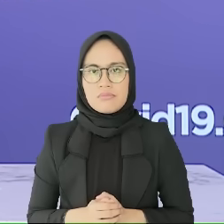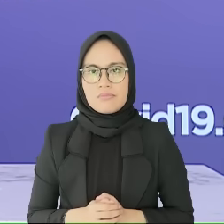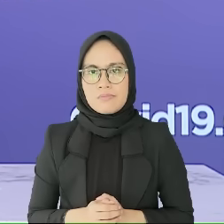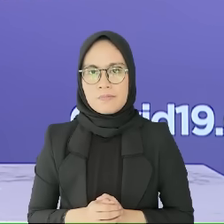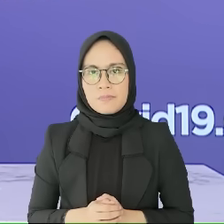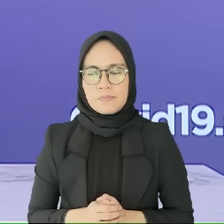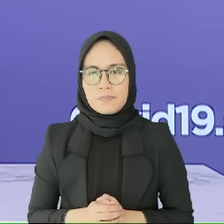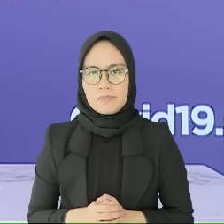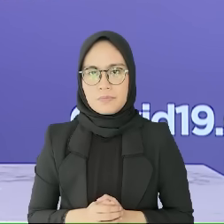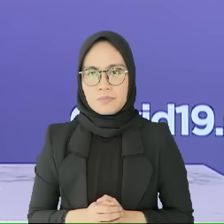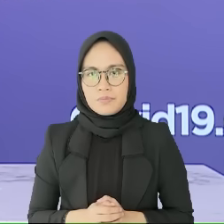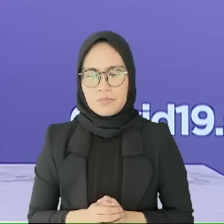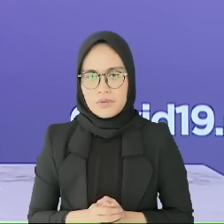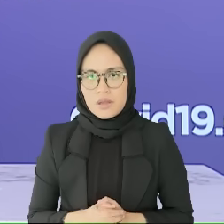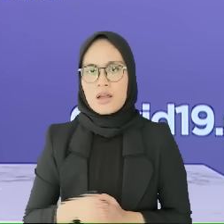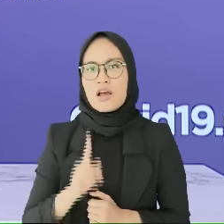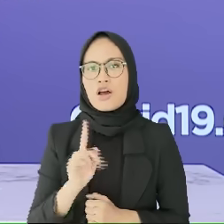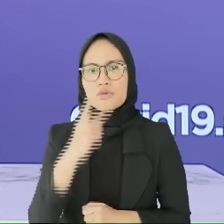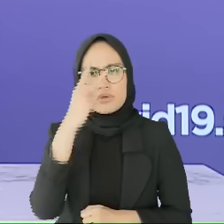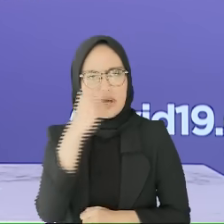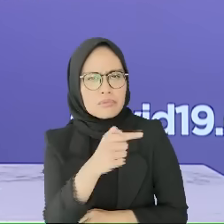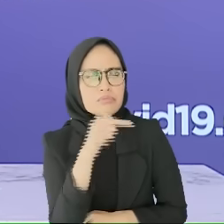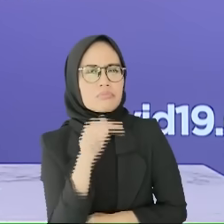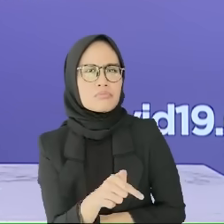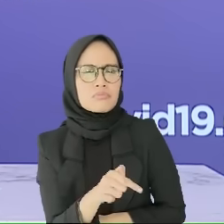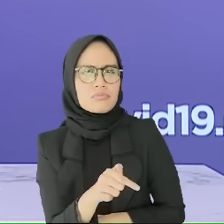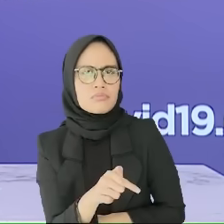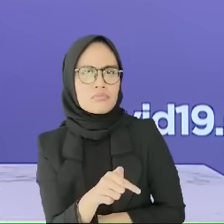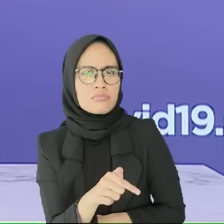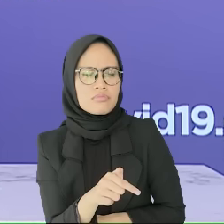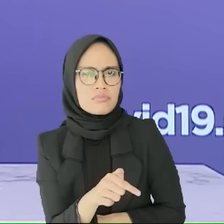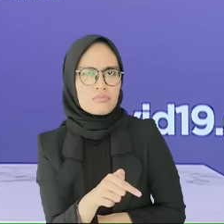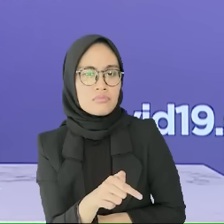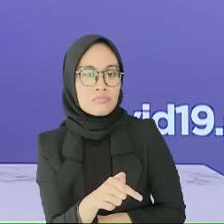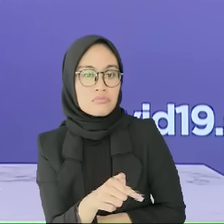dunia, namun kita juga perlu memperhatikan